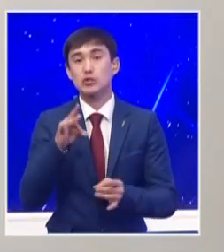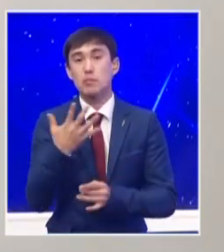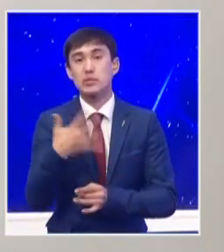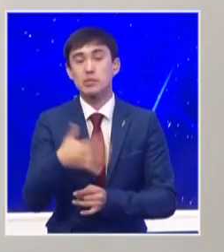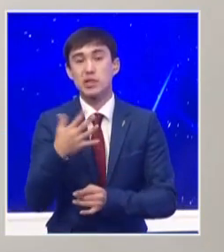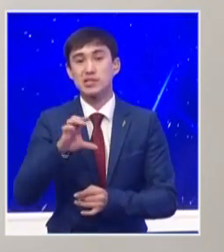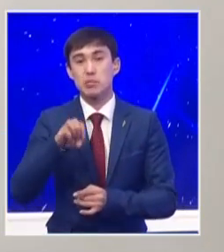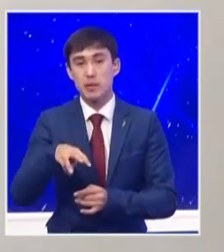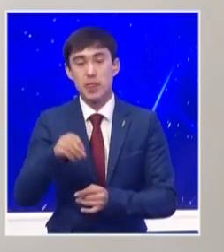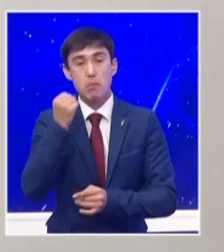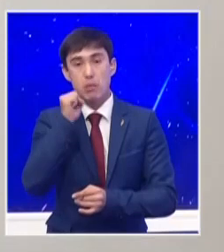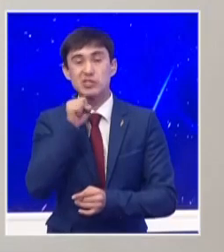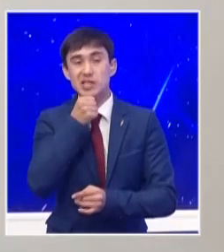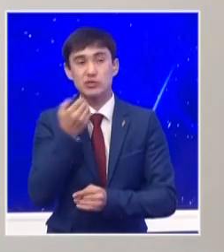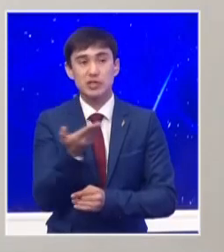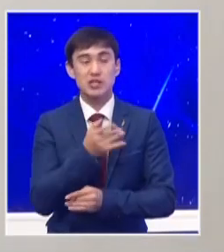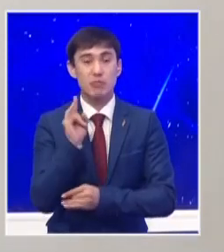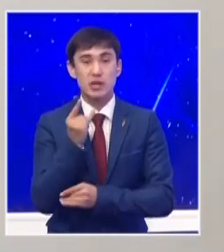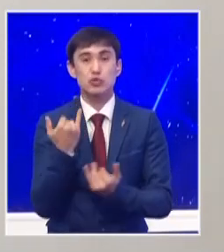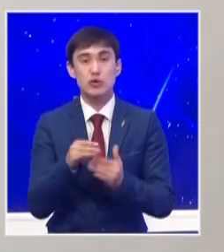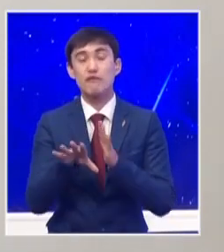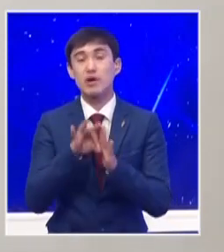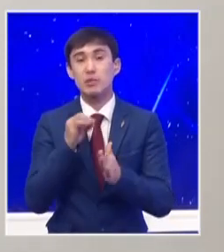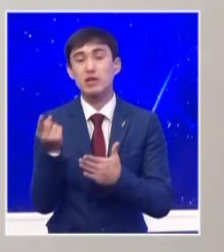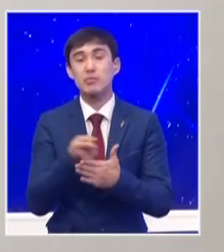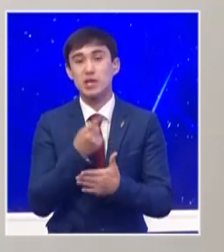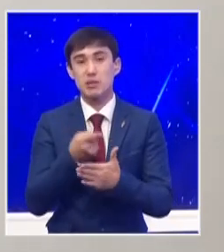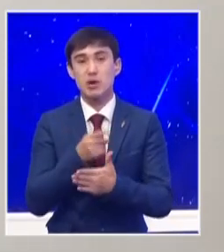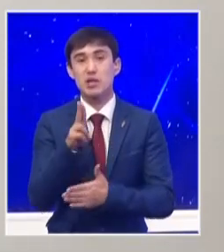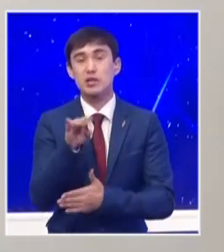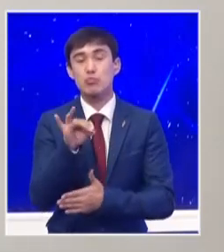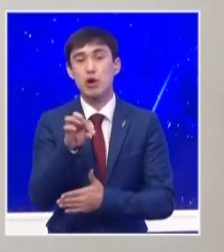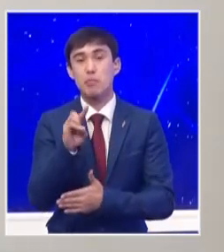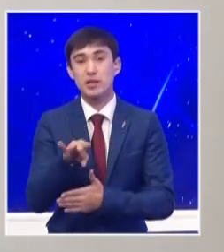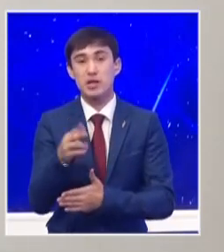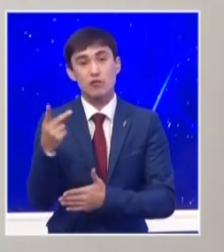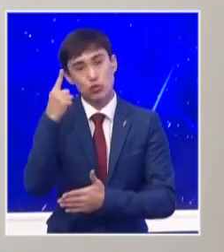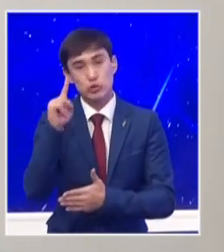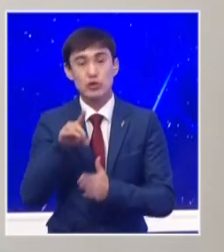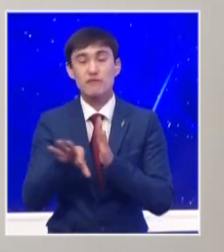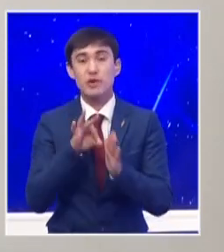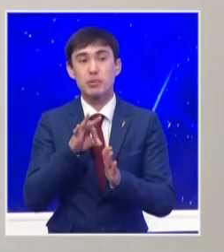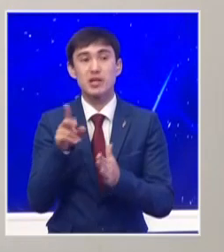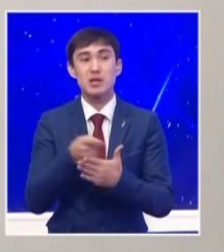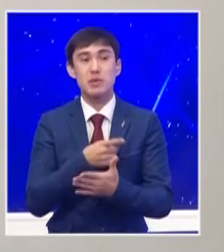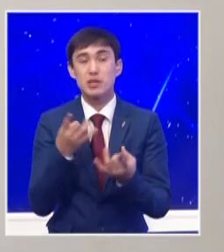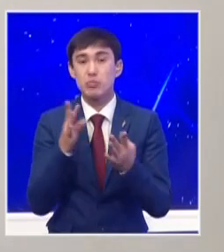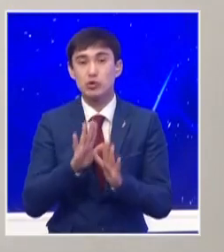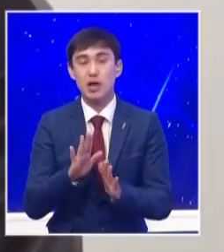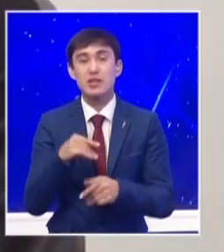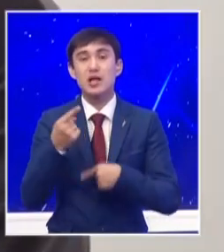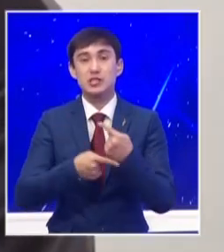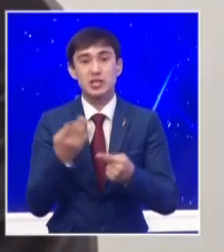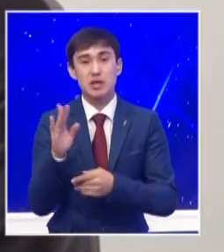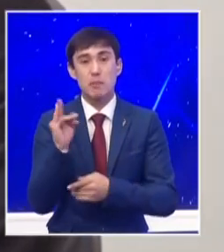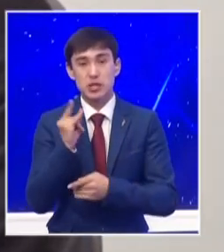см бабушка с дедушкой нашего малыша уже выбрали ему имя Дин Мухамед я думаю что они выбрали это имя неспроста Пусть наш малыш